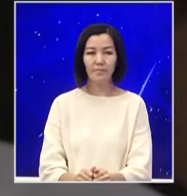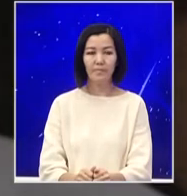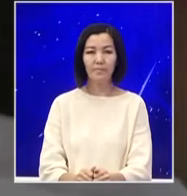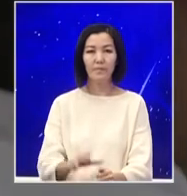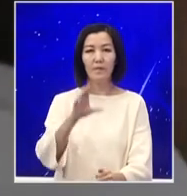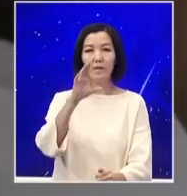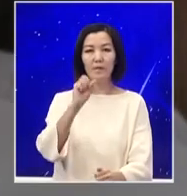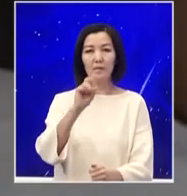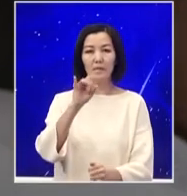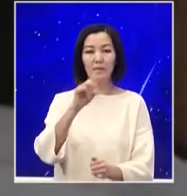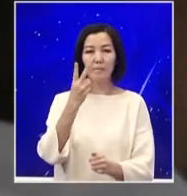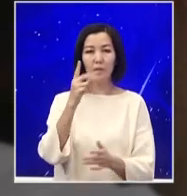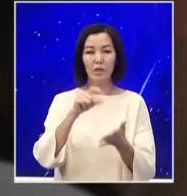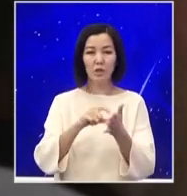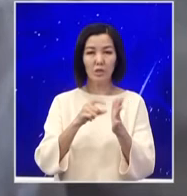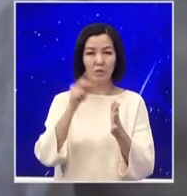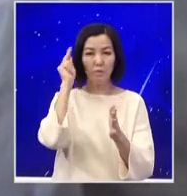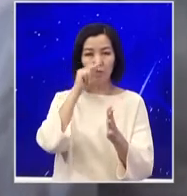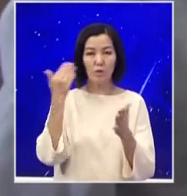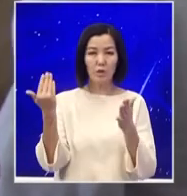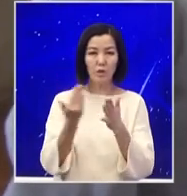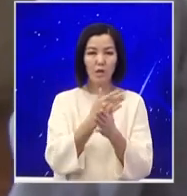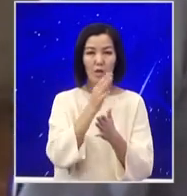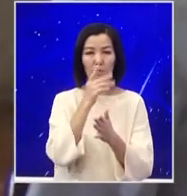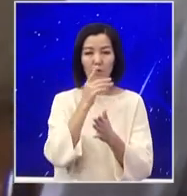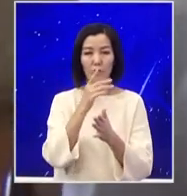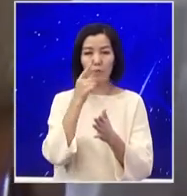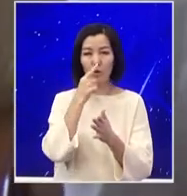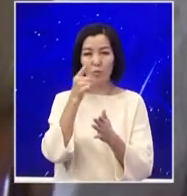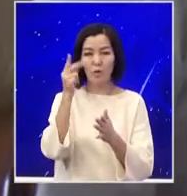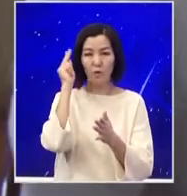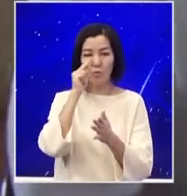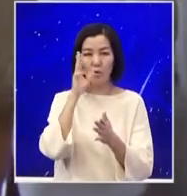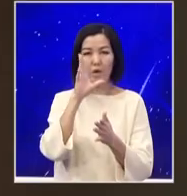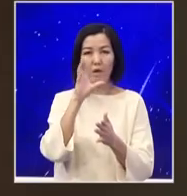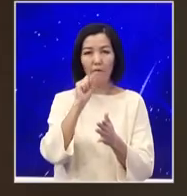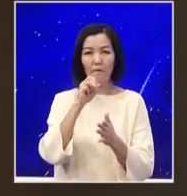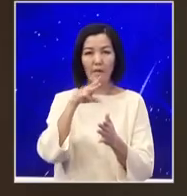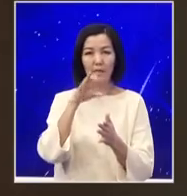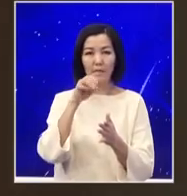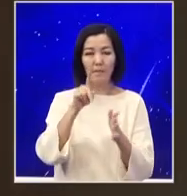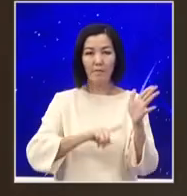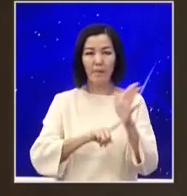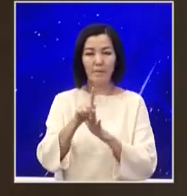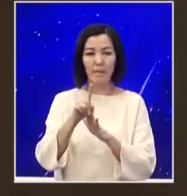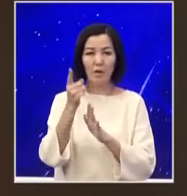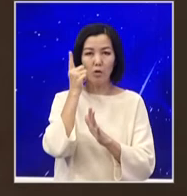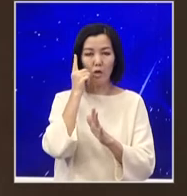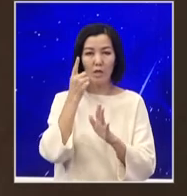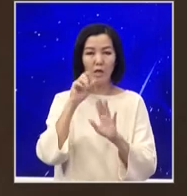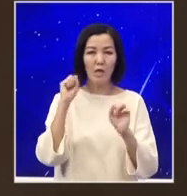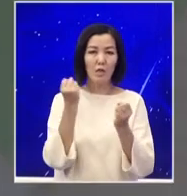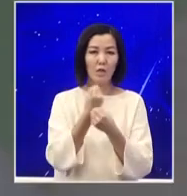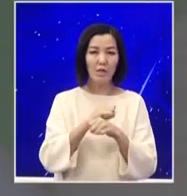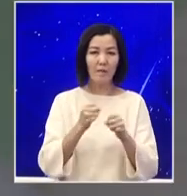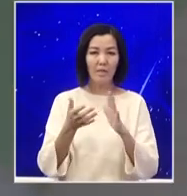Сырым Кәдірбек 2-ші сыныпта оқиды. Жаңа маусымдағы онлайн оқуды WhatsApp-пен бастап еді. Ұялы байланыстың өзіне жылдамдығы